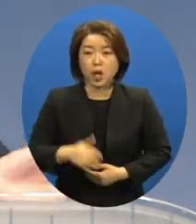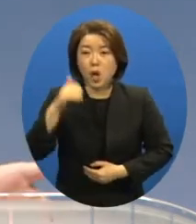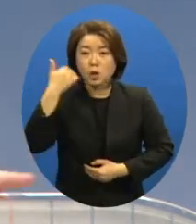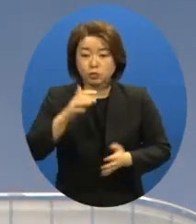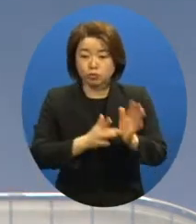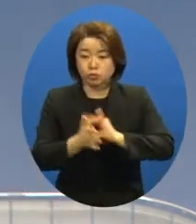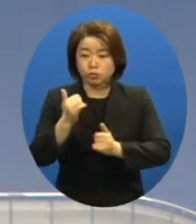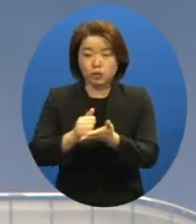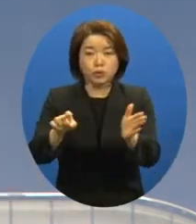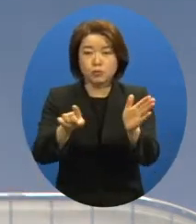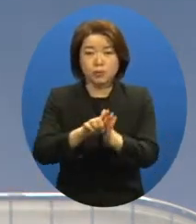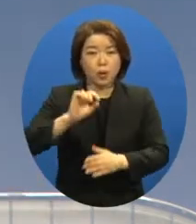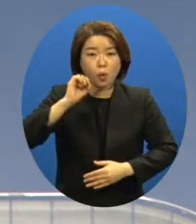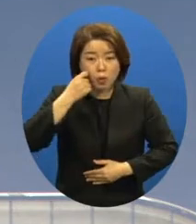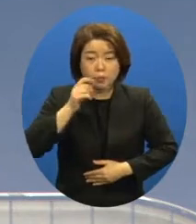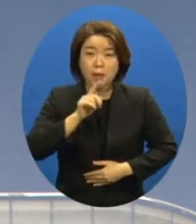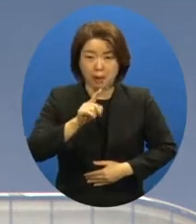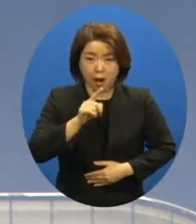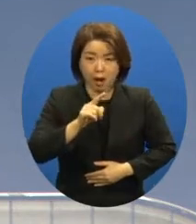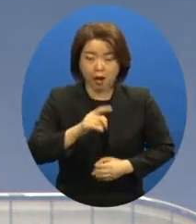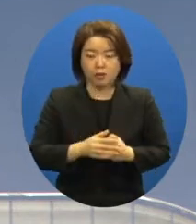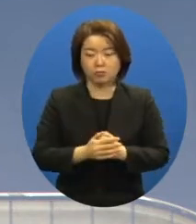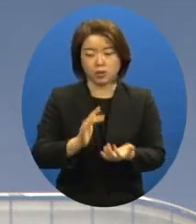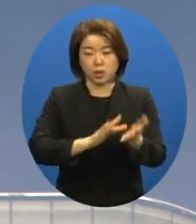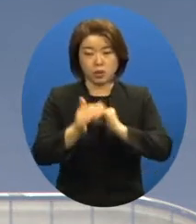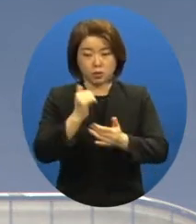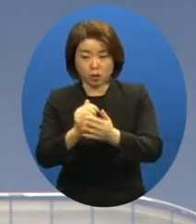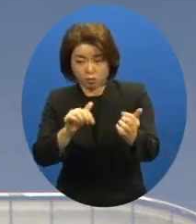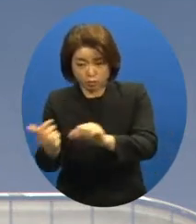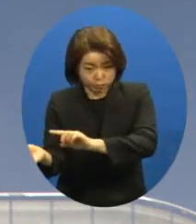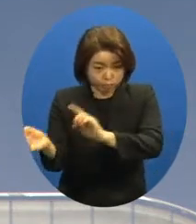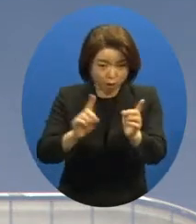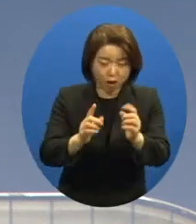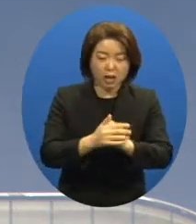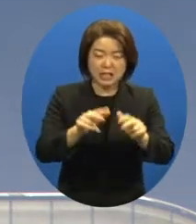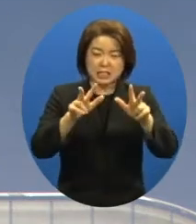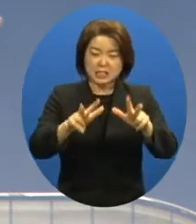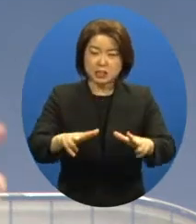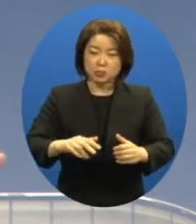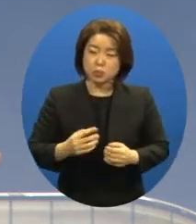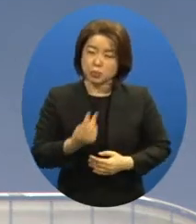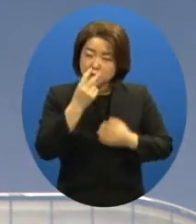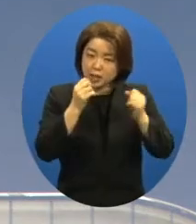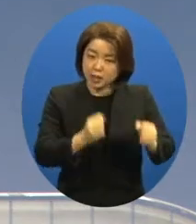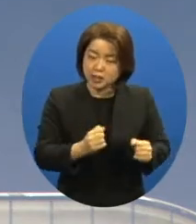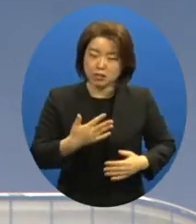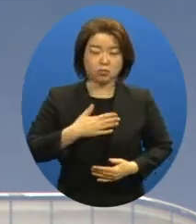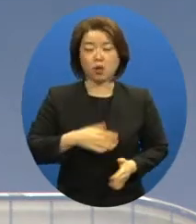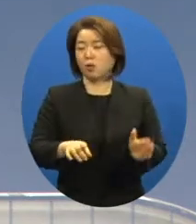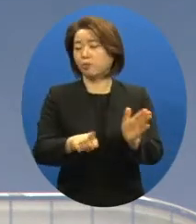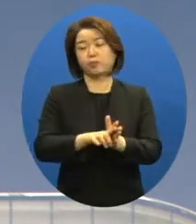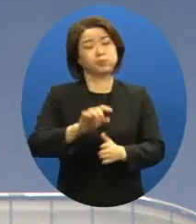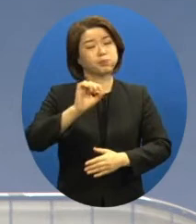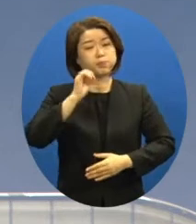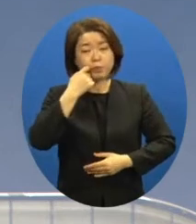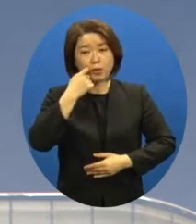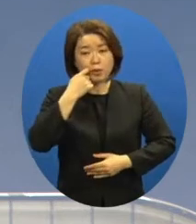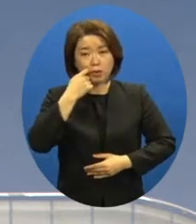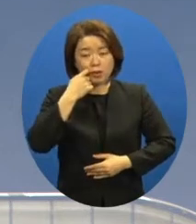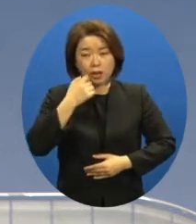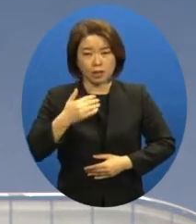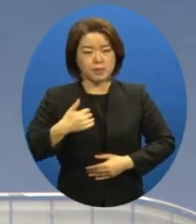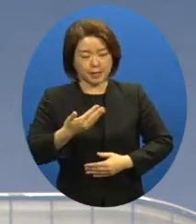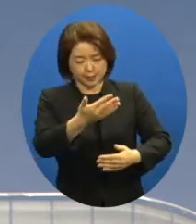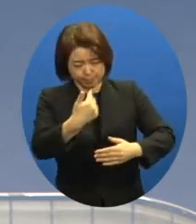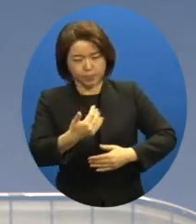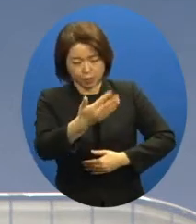예수님이 믿어지지 않는다, 예수님의 부활도 그분이 지금도 살아계시다는 것도 나는 믿을 수가 없다고 하면 자기에게